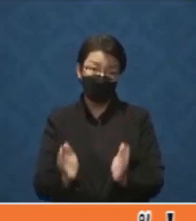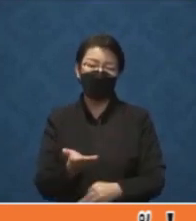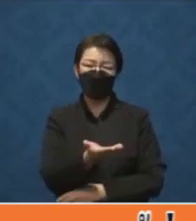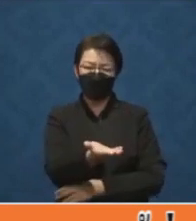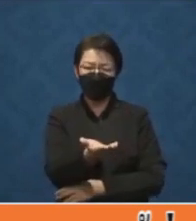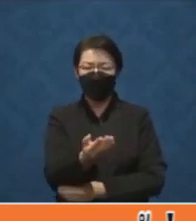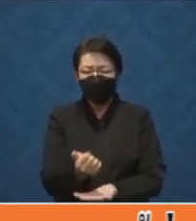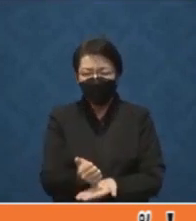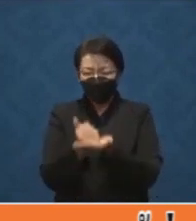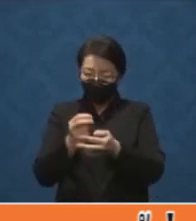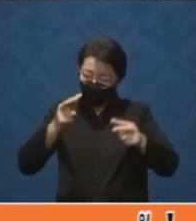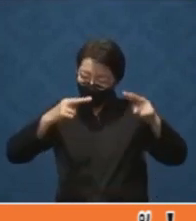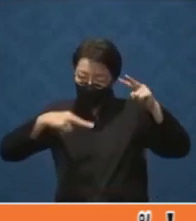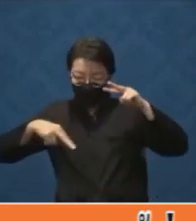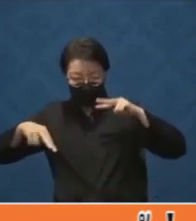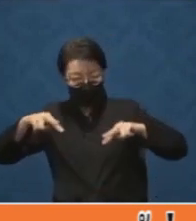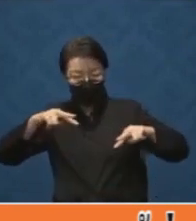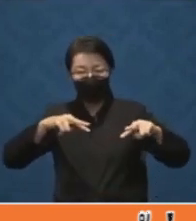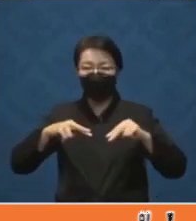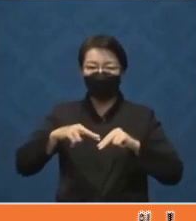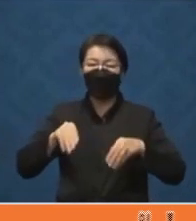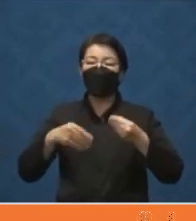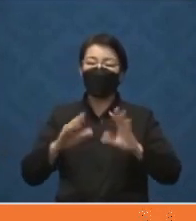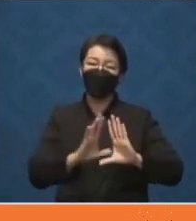คนช่วยกันพิจารณากฎหมายฉ